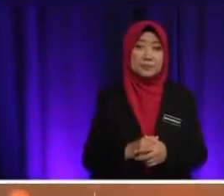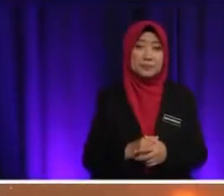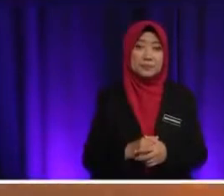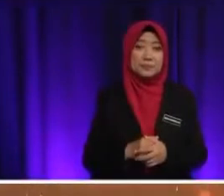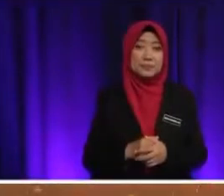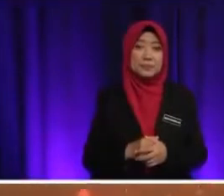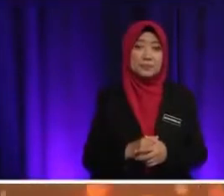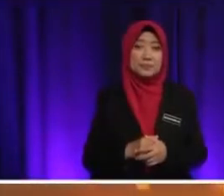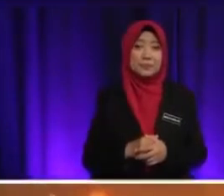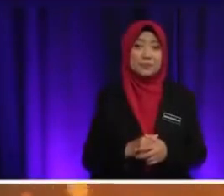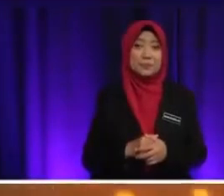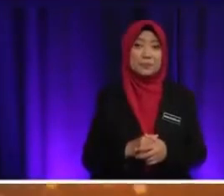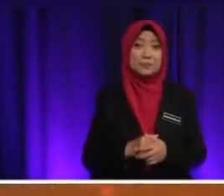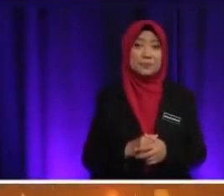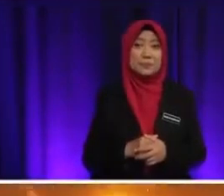Silakan, Akil.